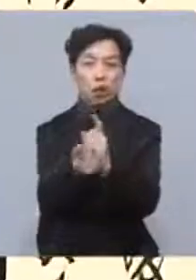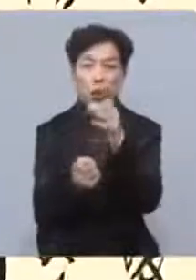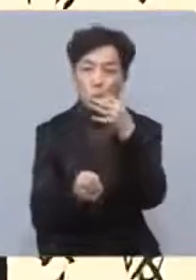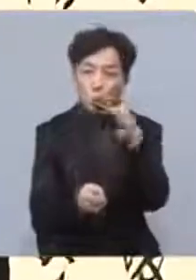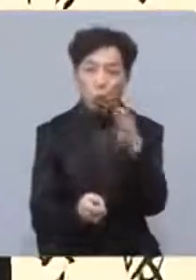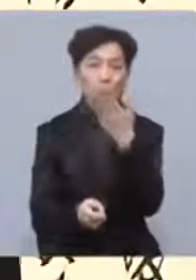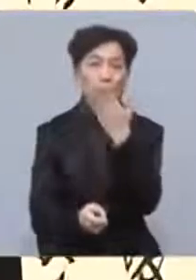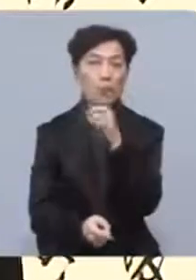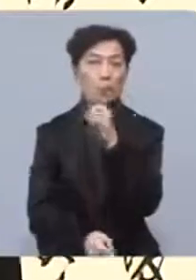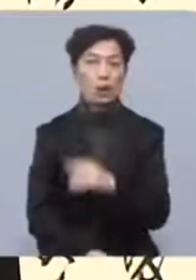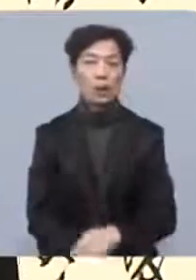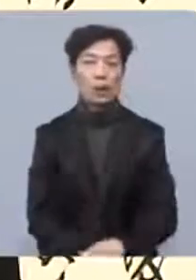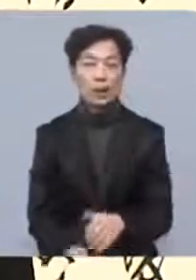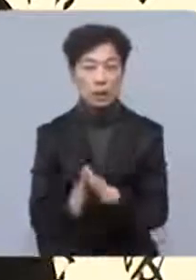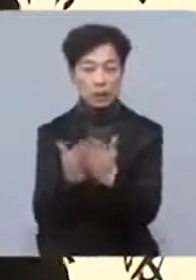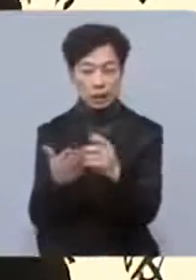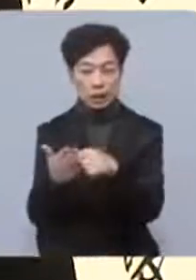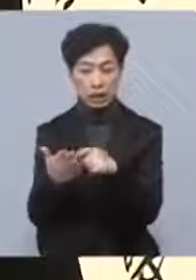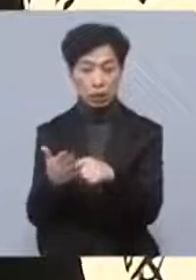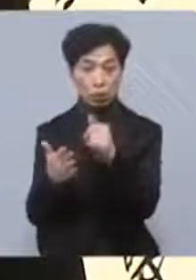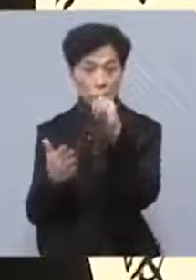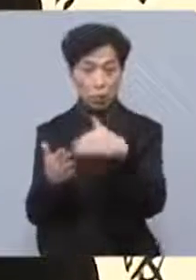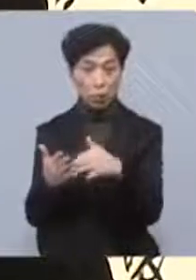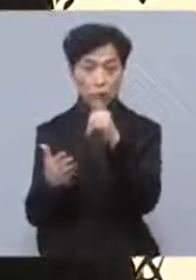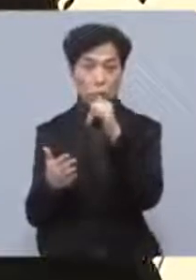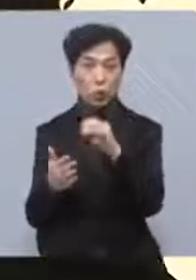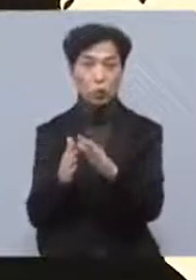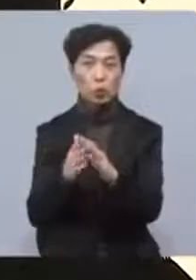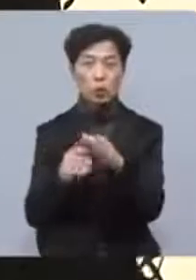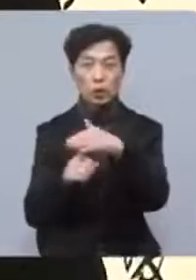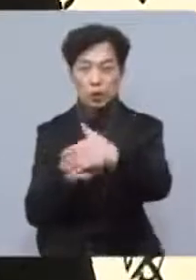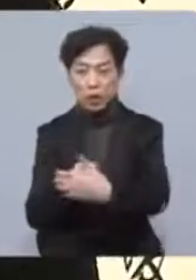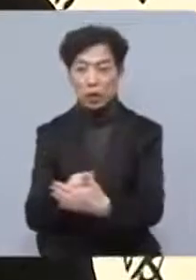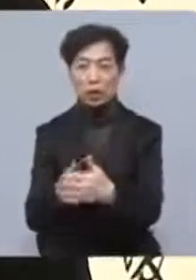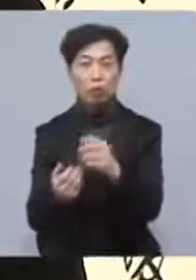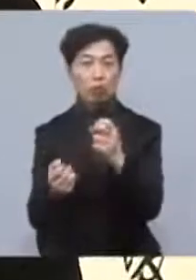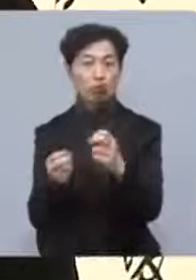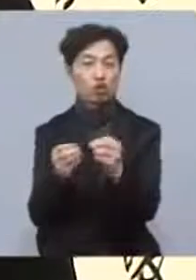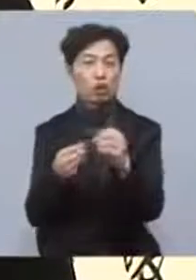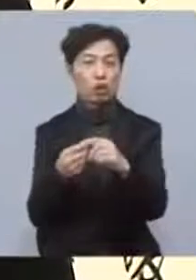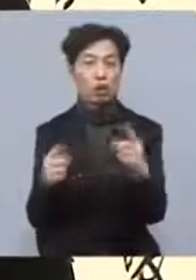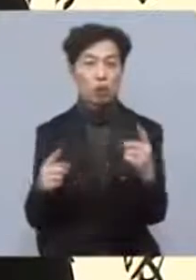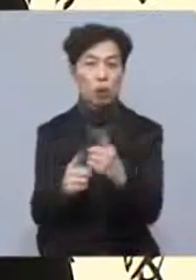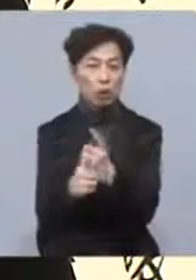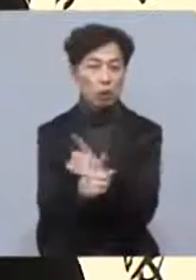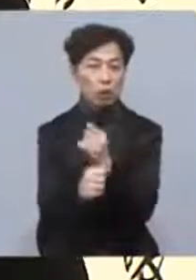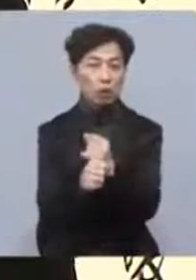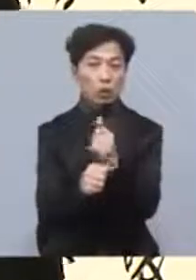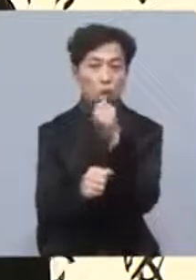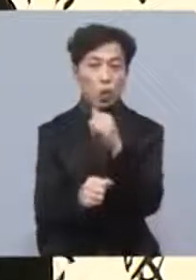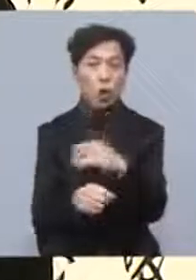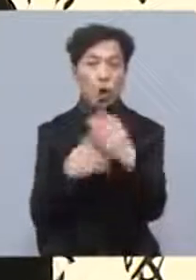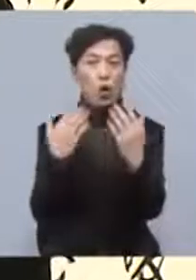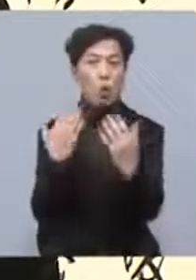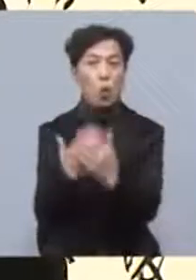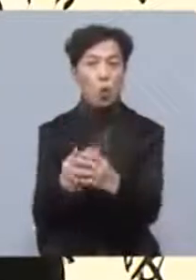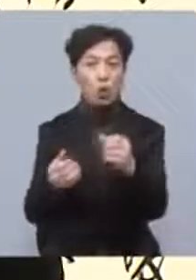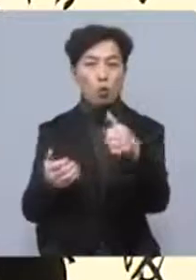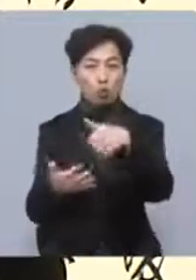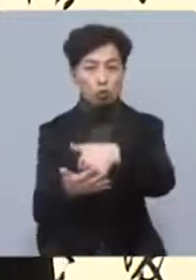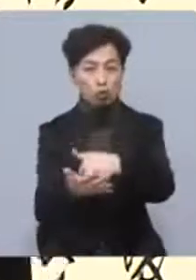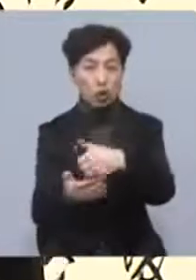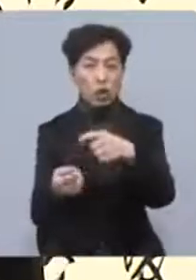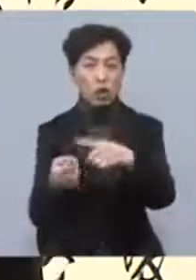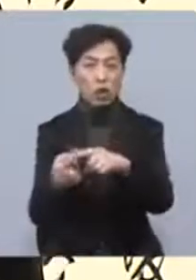있는 내용을 갖고 색에 문자로 번역 어 해서 모든 문자가